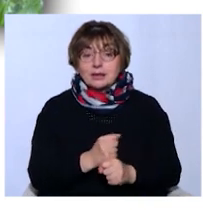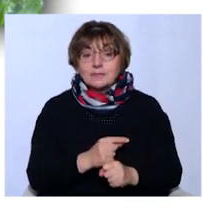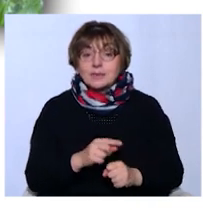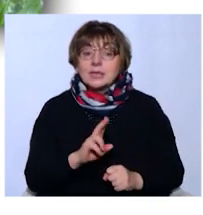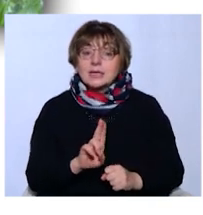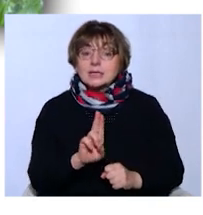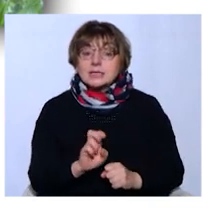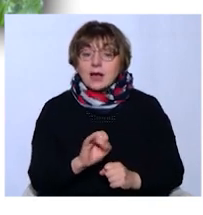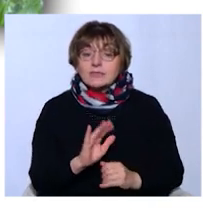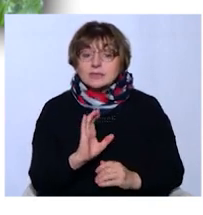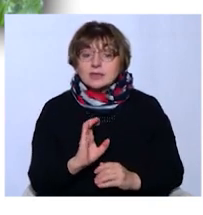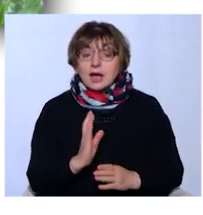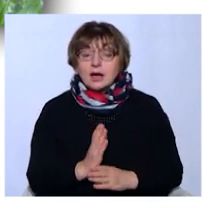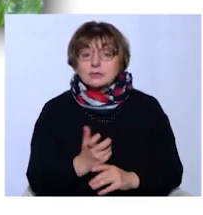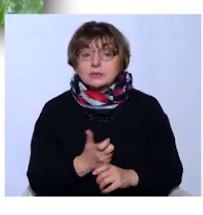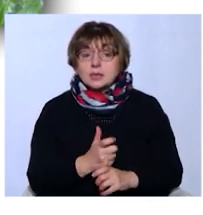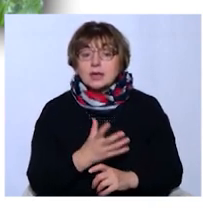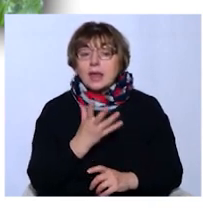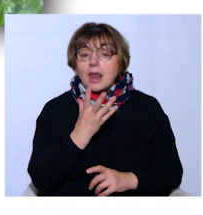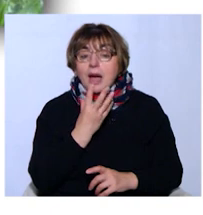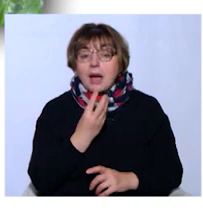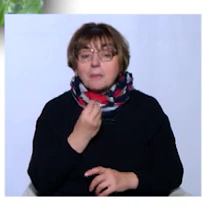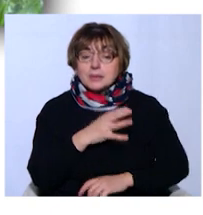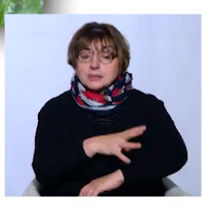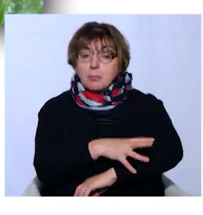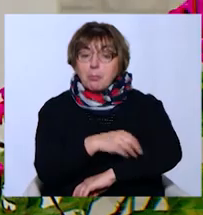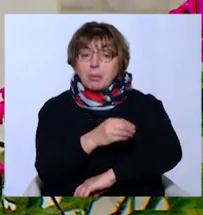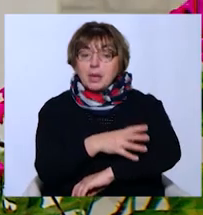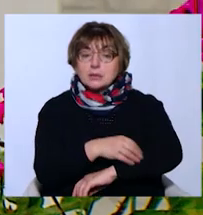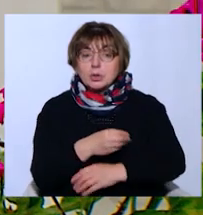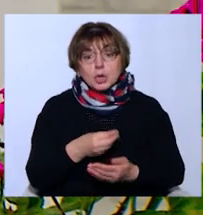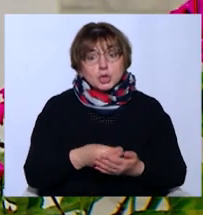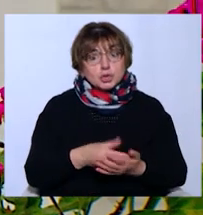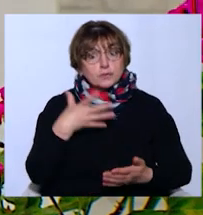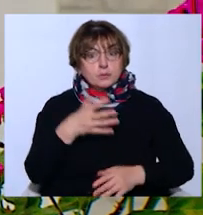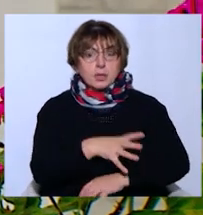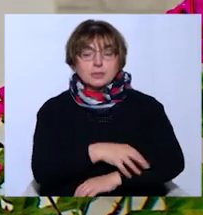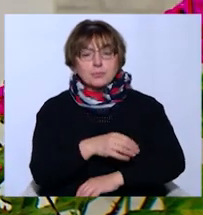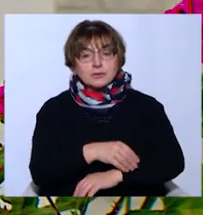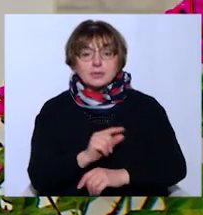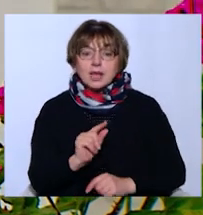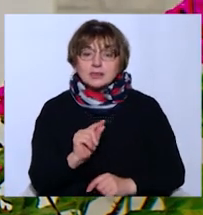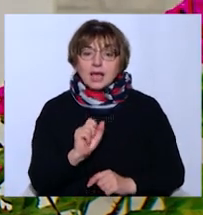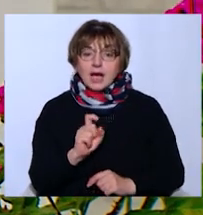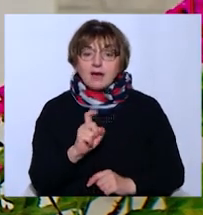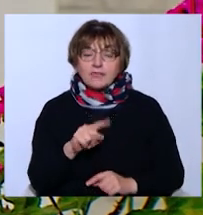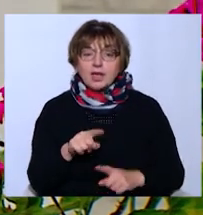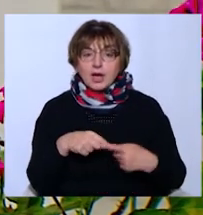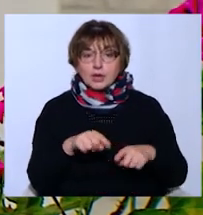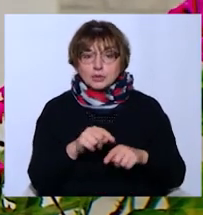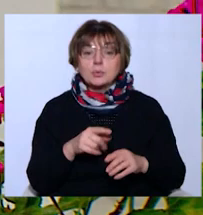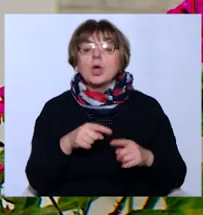წავს აქვს საკმაოდ ლამაზი ბეწვი, ასევე ძვირფას ბეწვიანია თახვი.